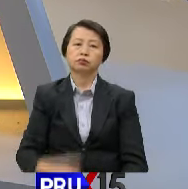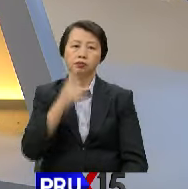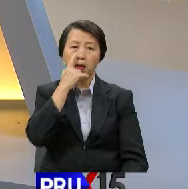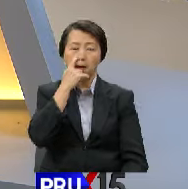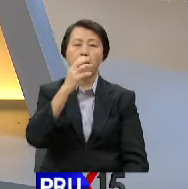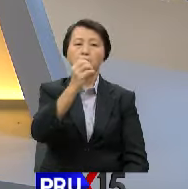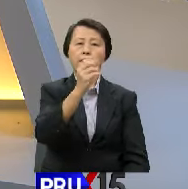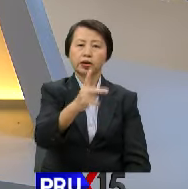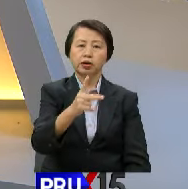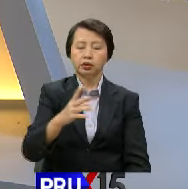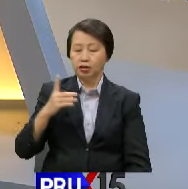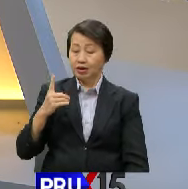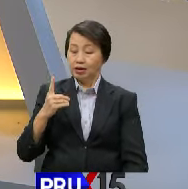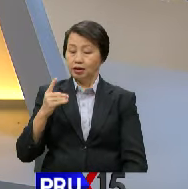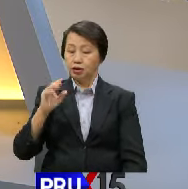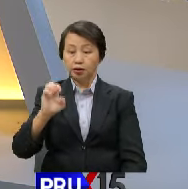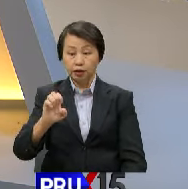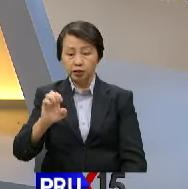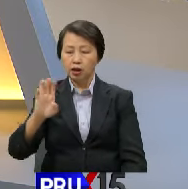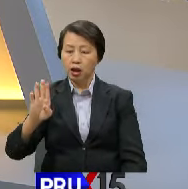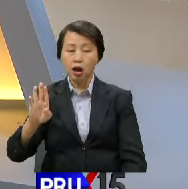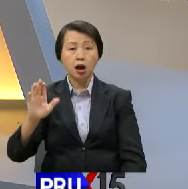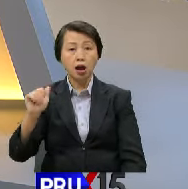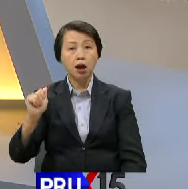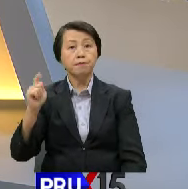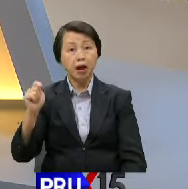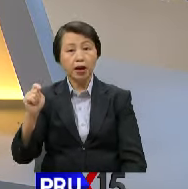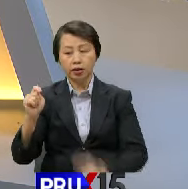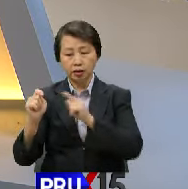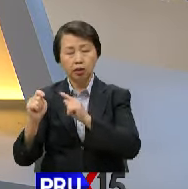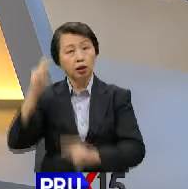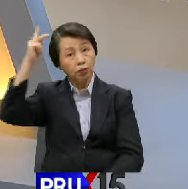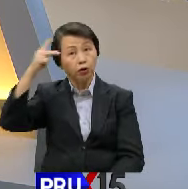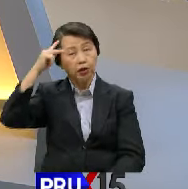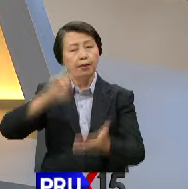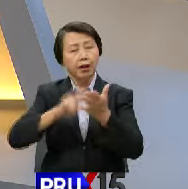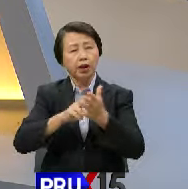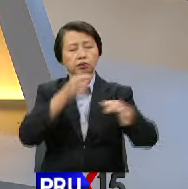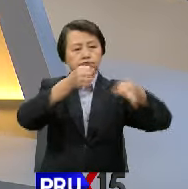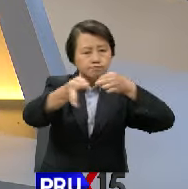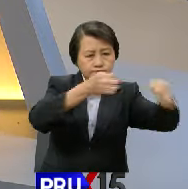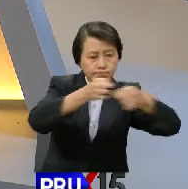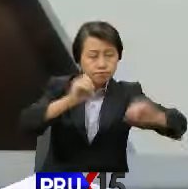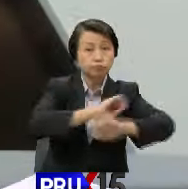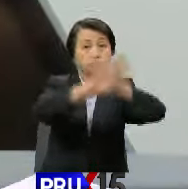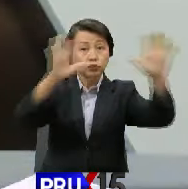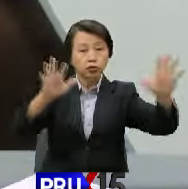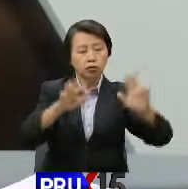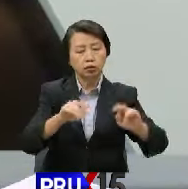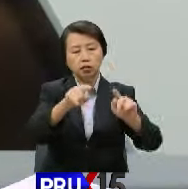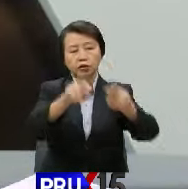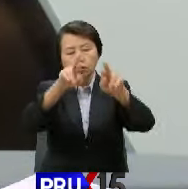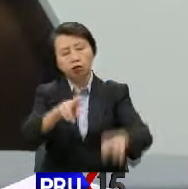perlu dipahami sebagai debat untuk pencerahan debat untuk melihat